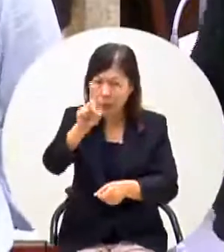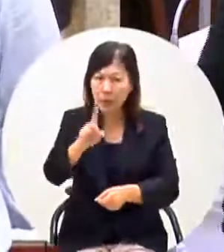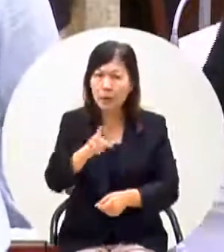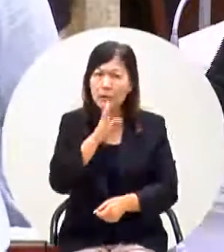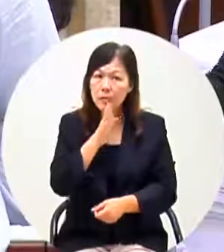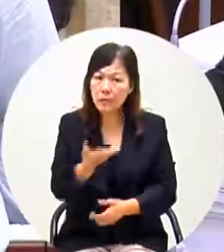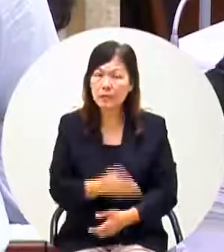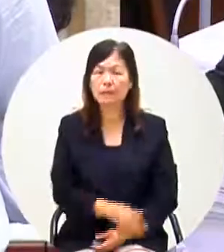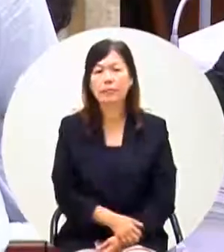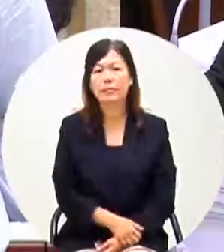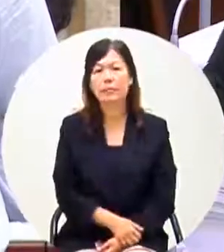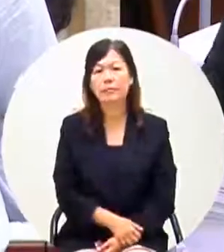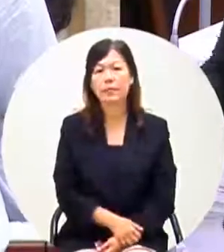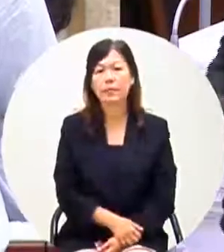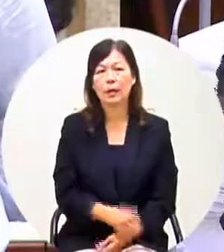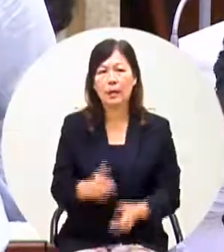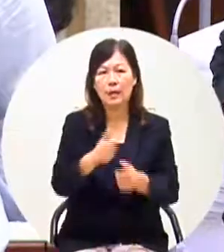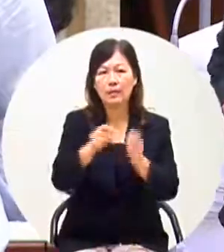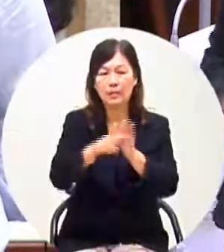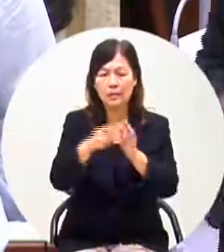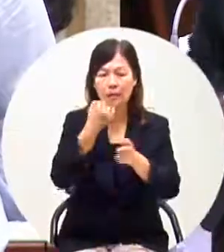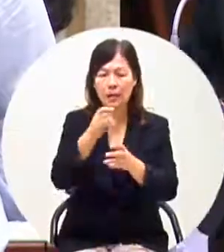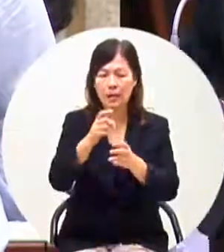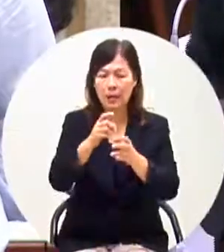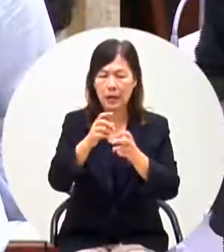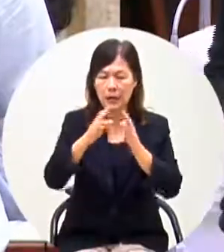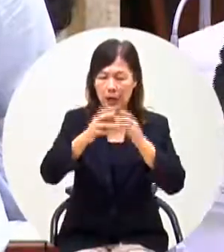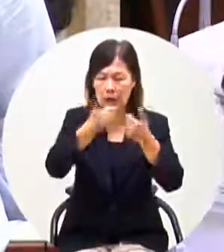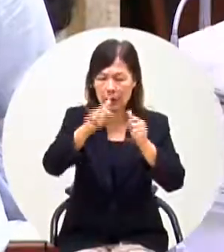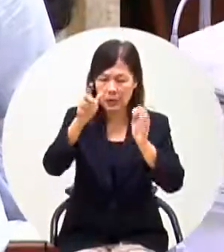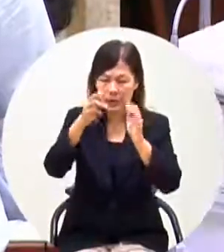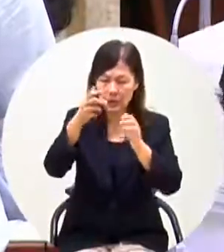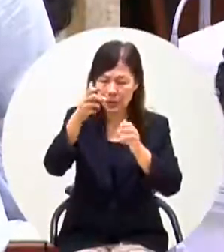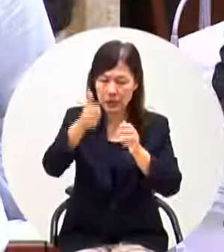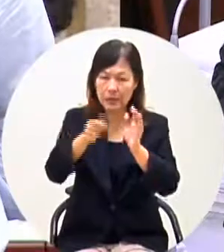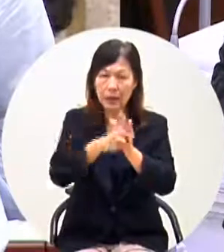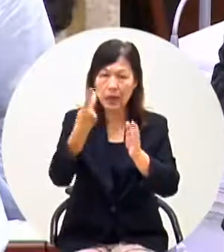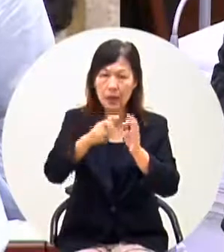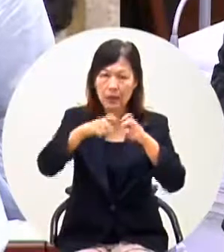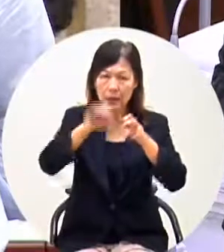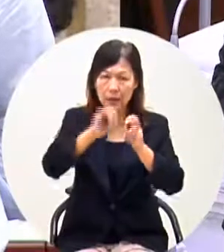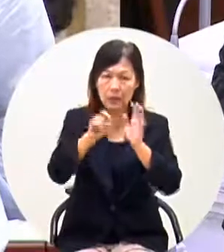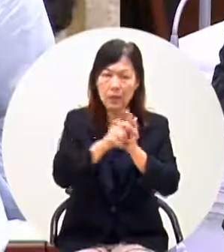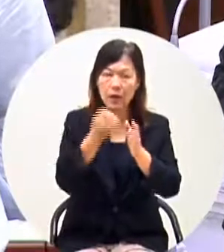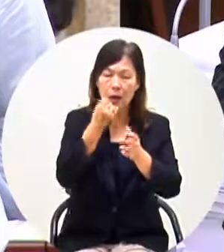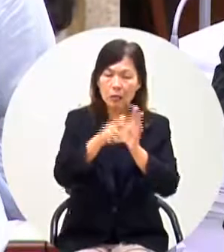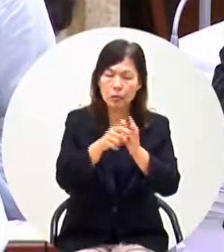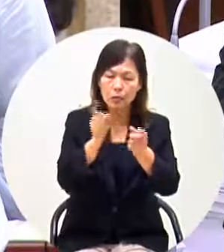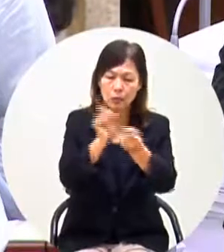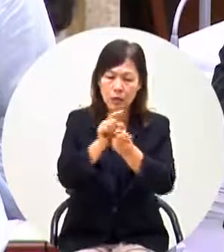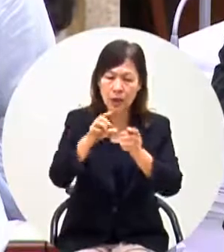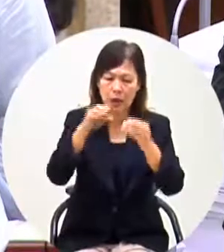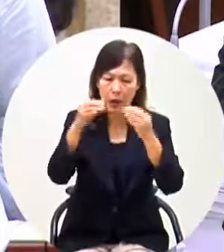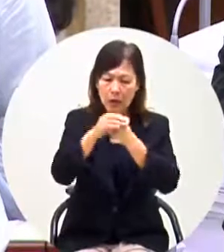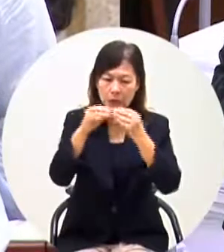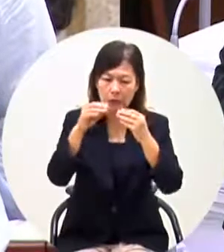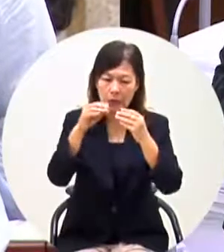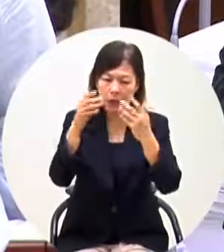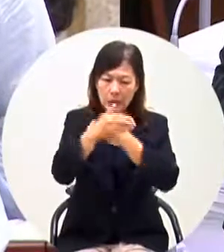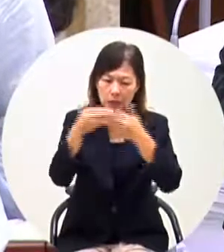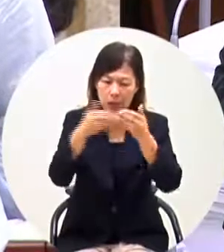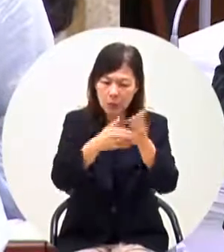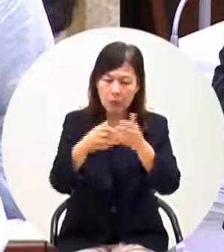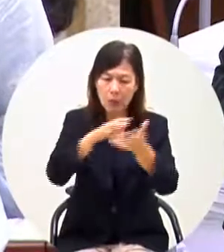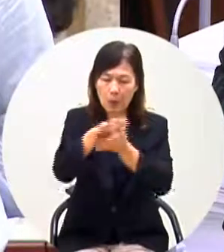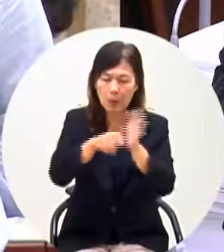谢谢徐议员。我想交通混乱，它还是要去理解它的原因呐、啊。那有些其实事实上，很多很多的乡